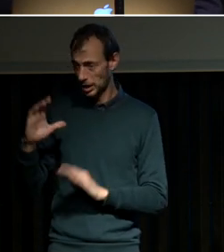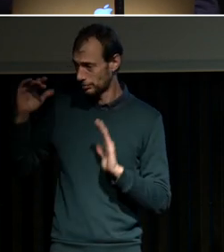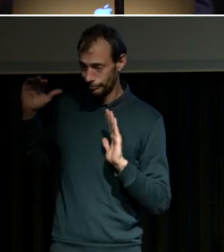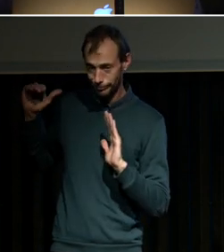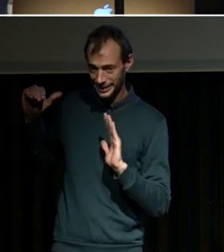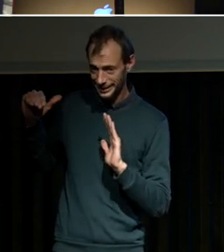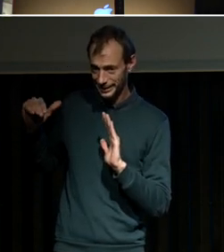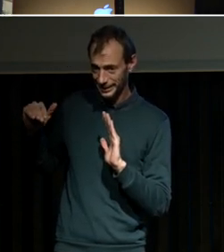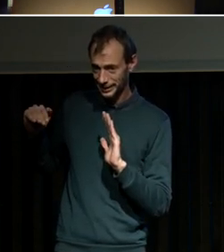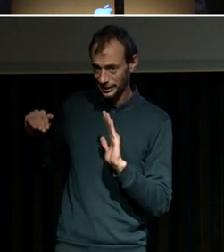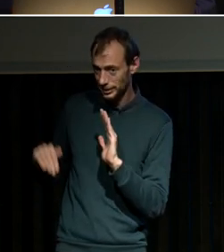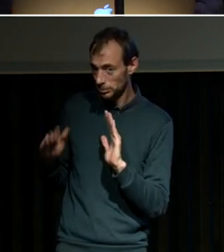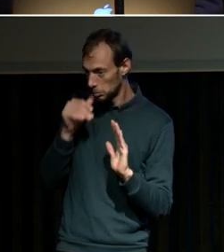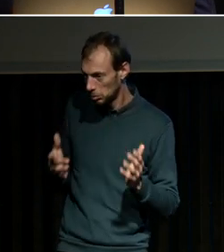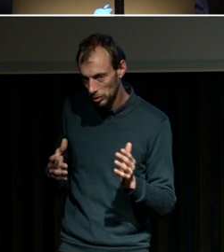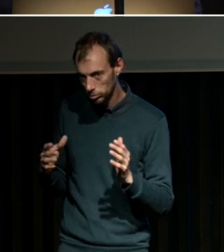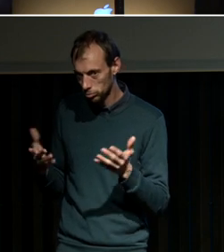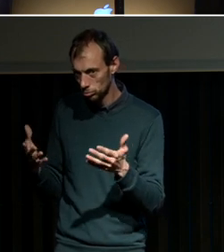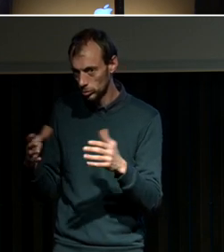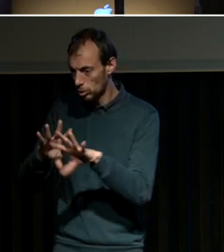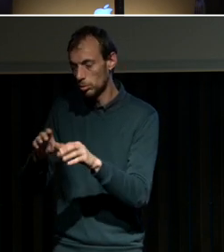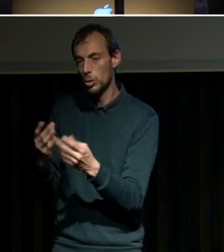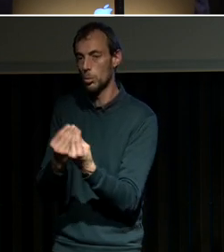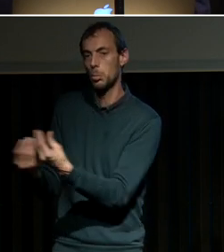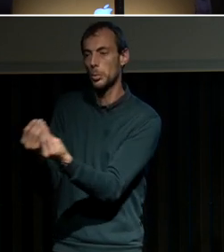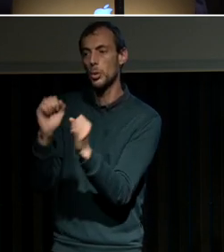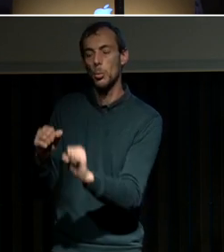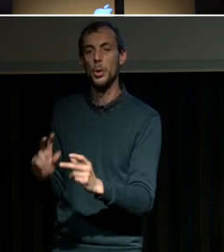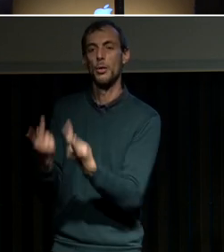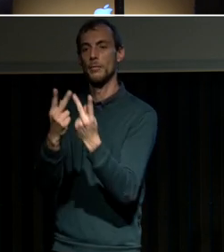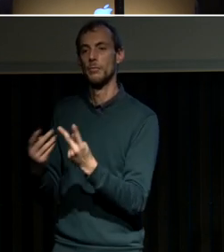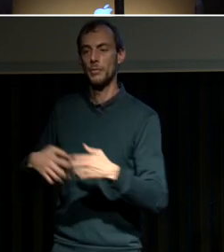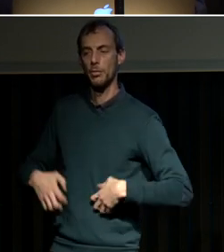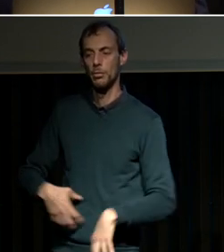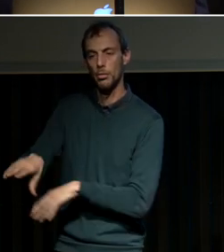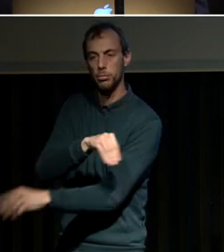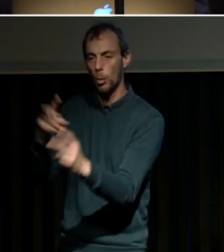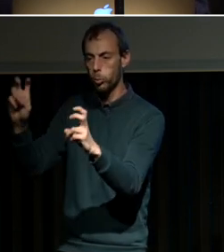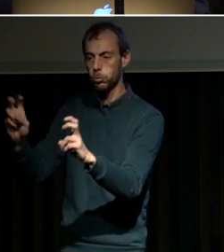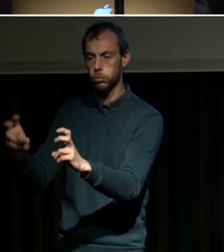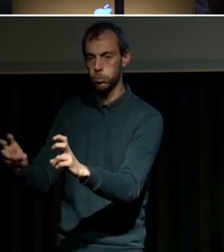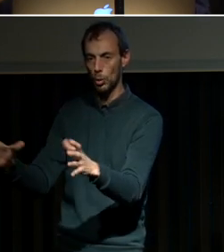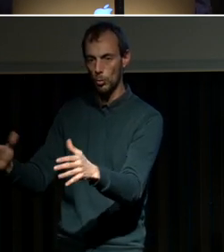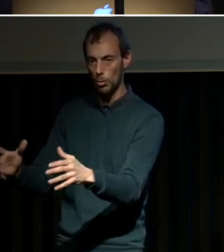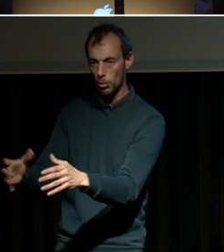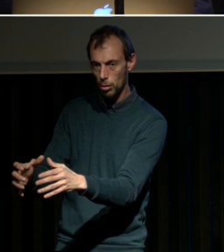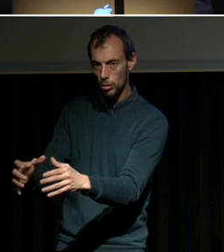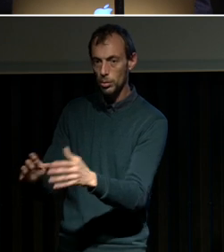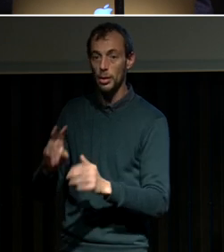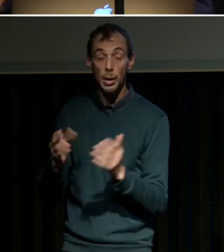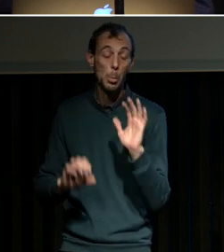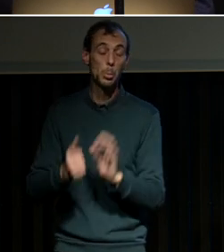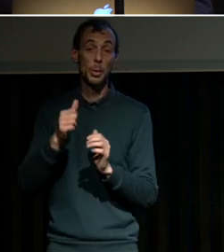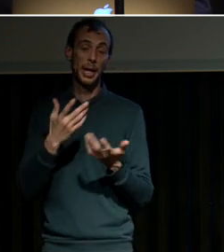donneurs comme cela. C'est aussi parce qu'il y a plus de prévention primaire. Le facteur principal de risque de l'AVC, c'est l'hypertension artérielle. Elle est mieux